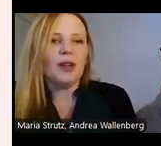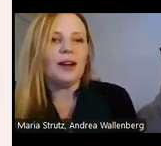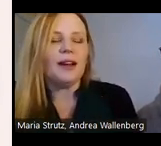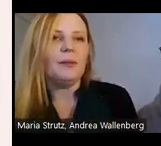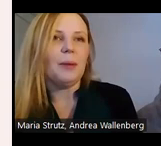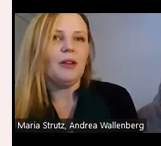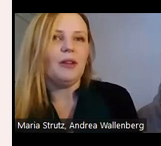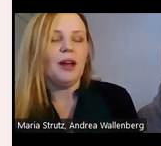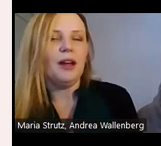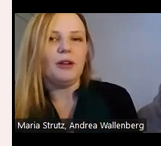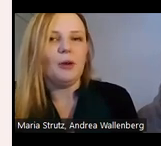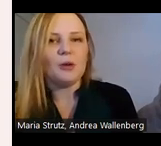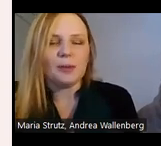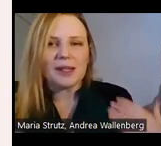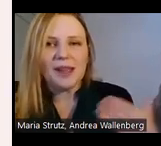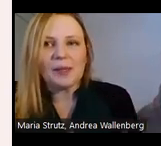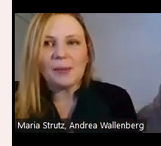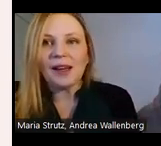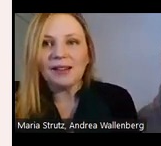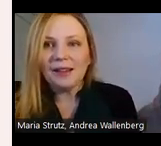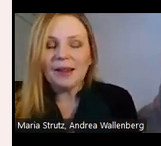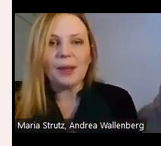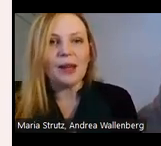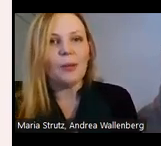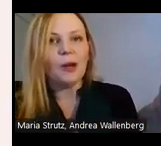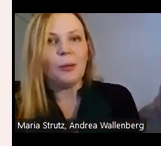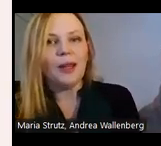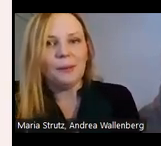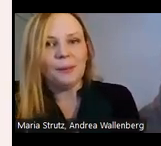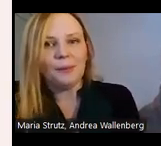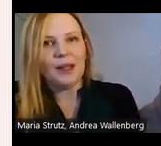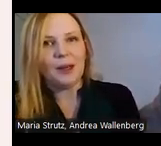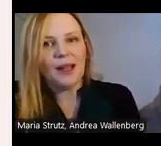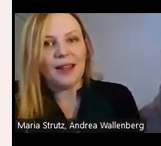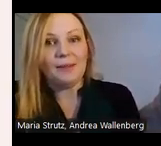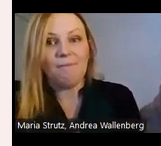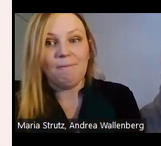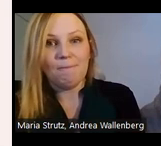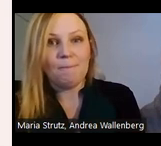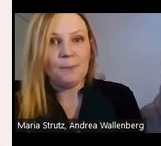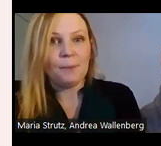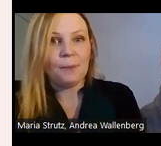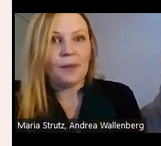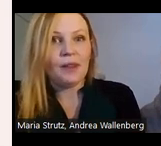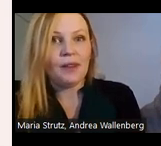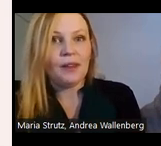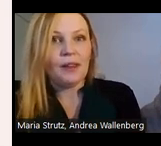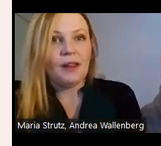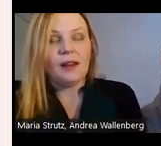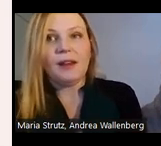leken och utvecklar det med barnet. Och det här gör ju också att man samspelar. Mer och mer och mer genom leken.